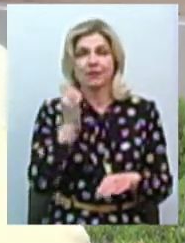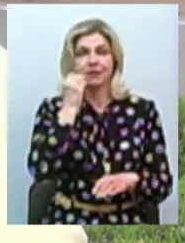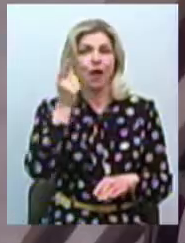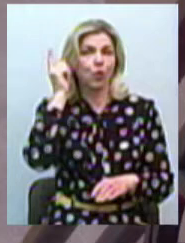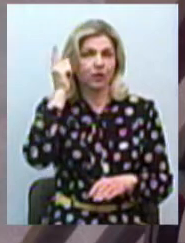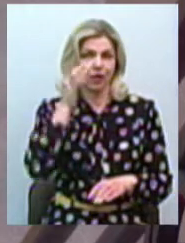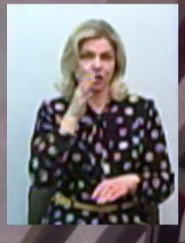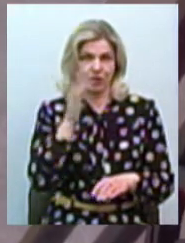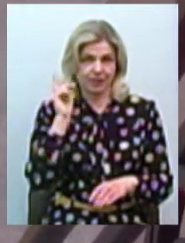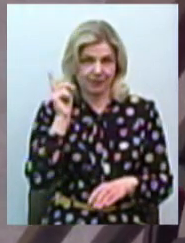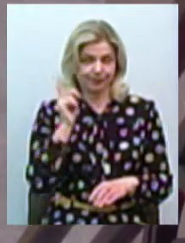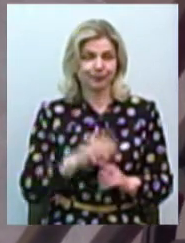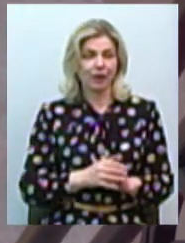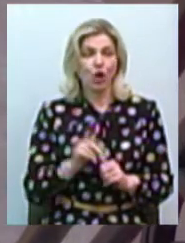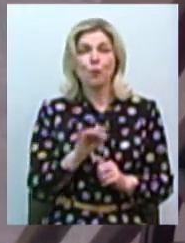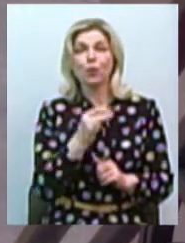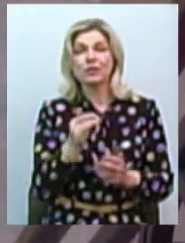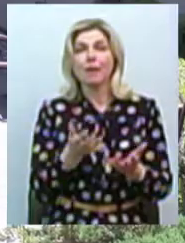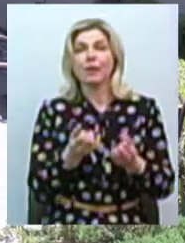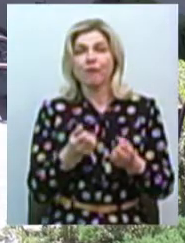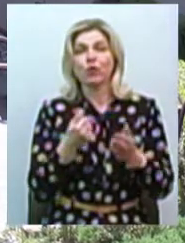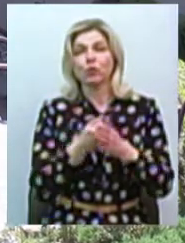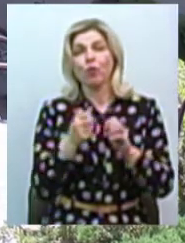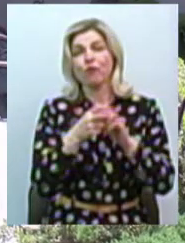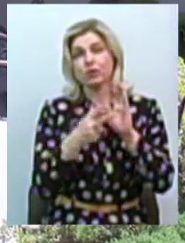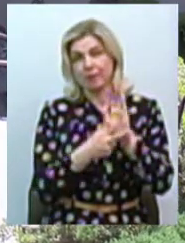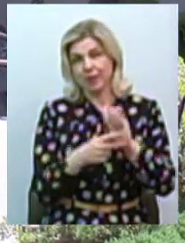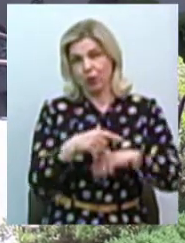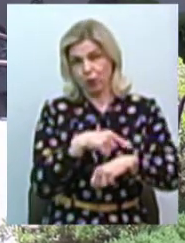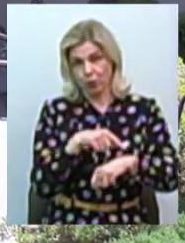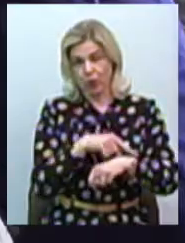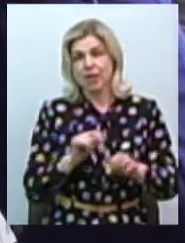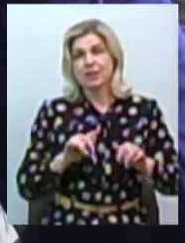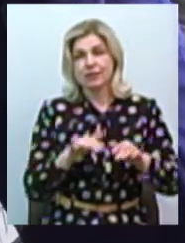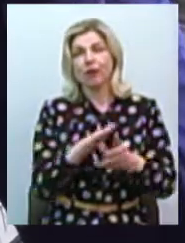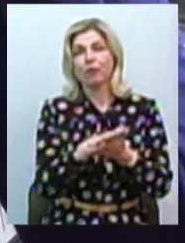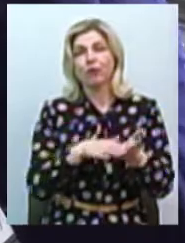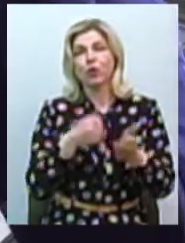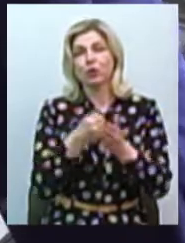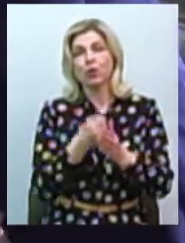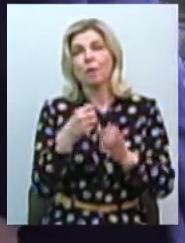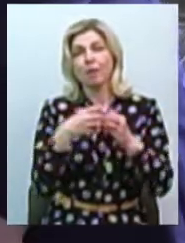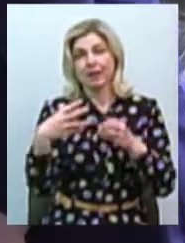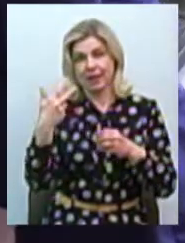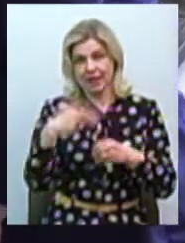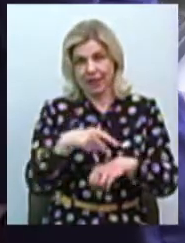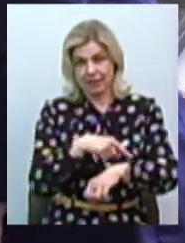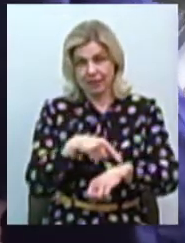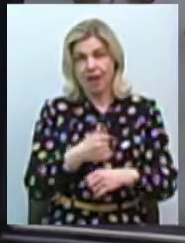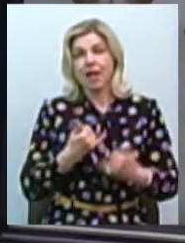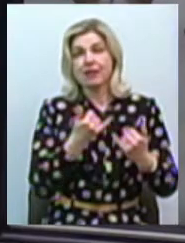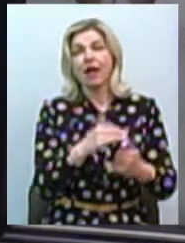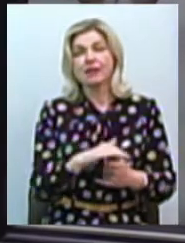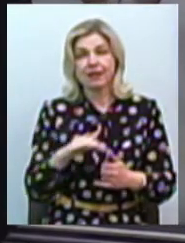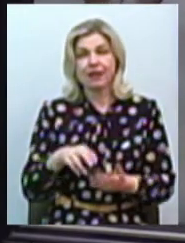часи». Музей прийматиме відвідувачів до 18:00. Заходи тривали до 15:30. Вхід для дітей